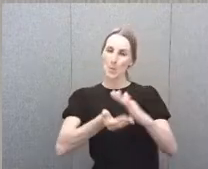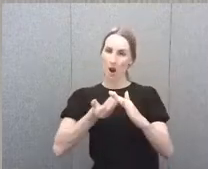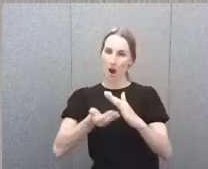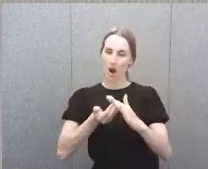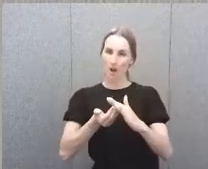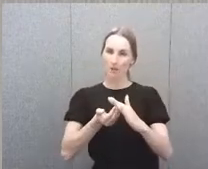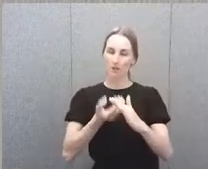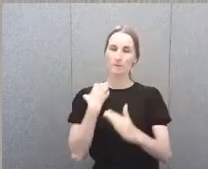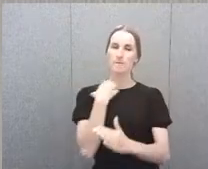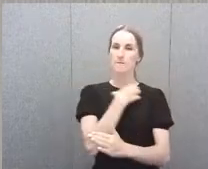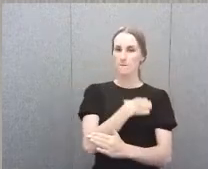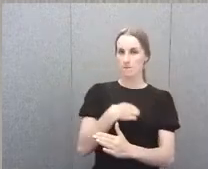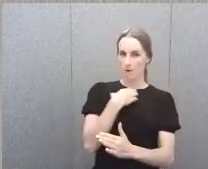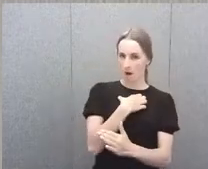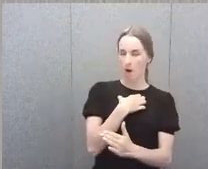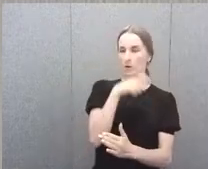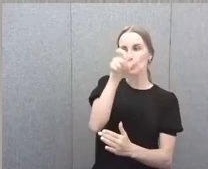послу